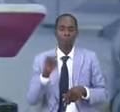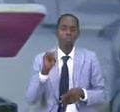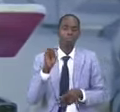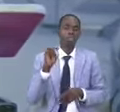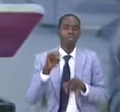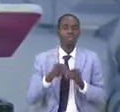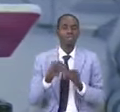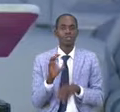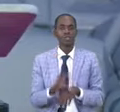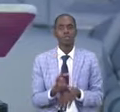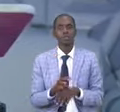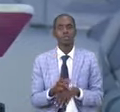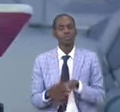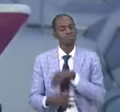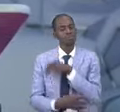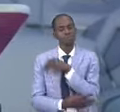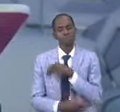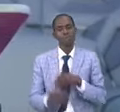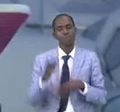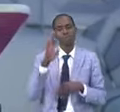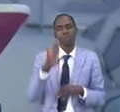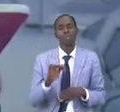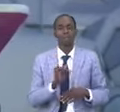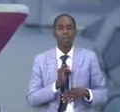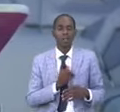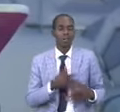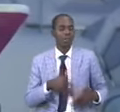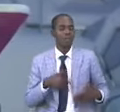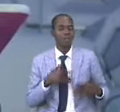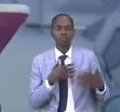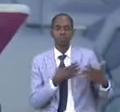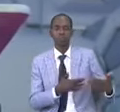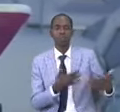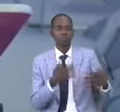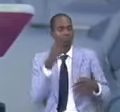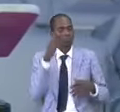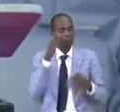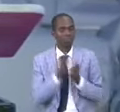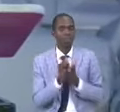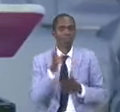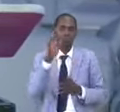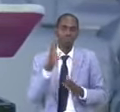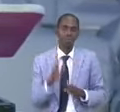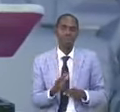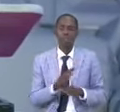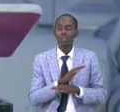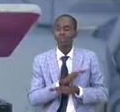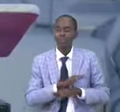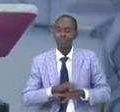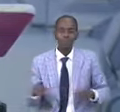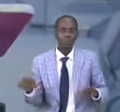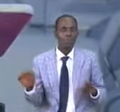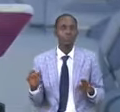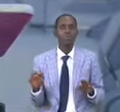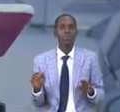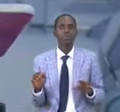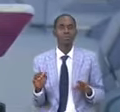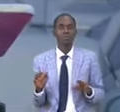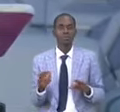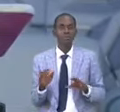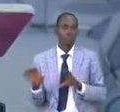pauvre pasteur pitié à lui ne sois pas comme ça tu es en train de